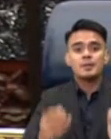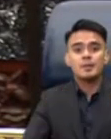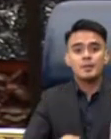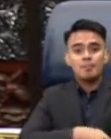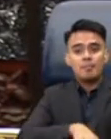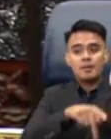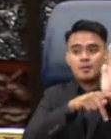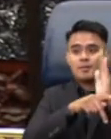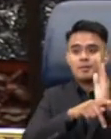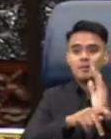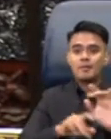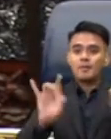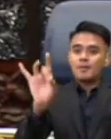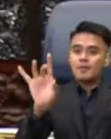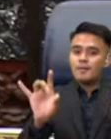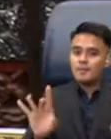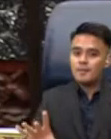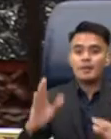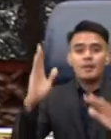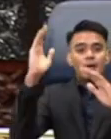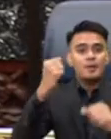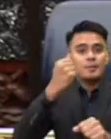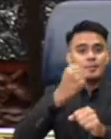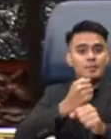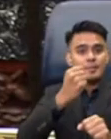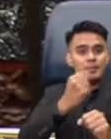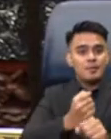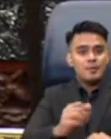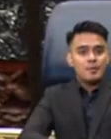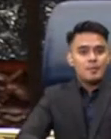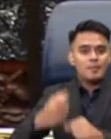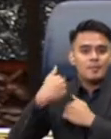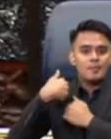bergaya semoga bertugas dengan penuh